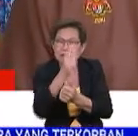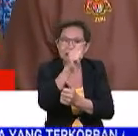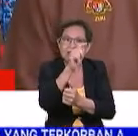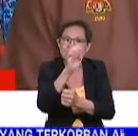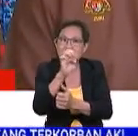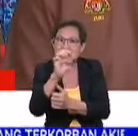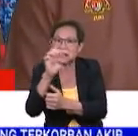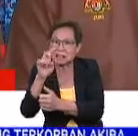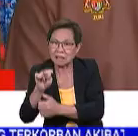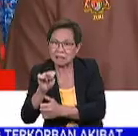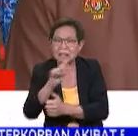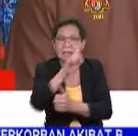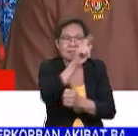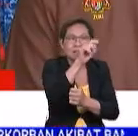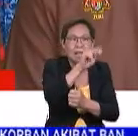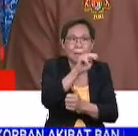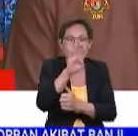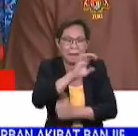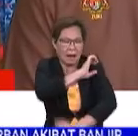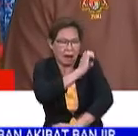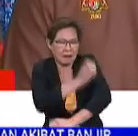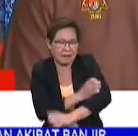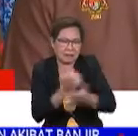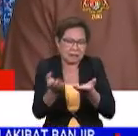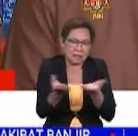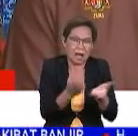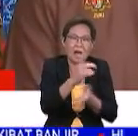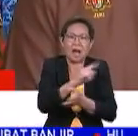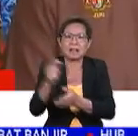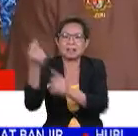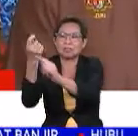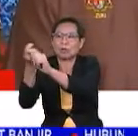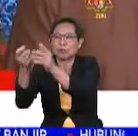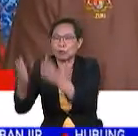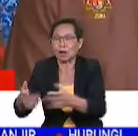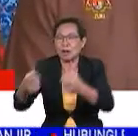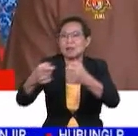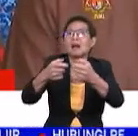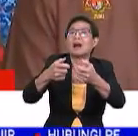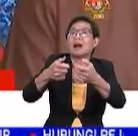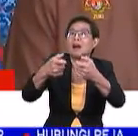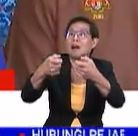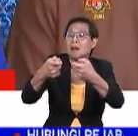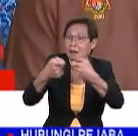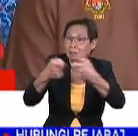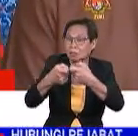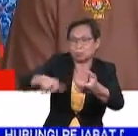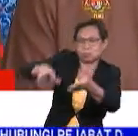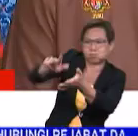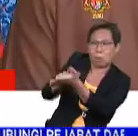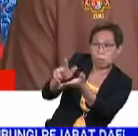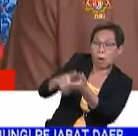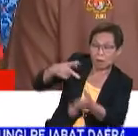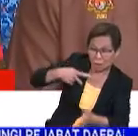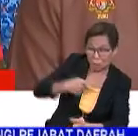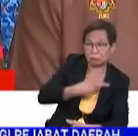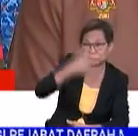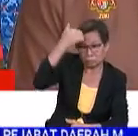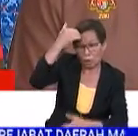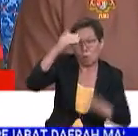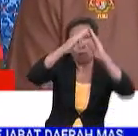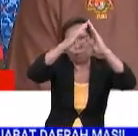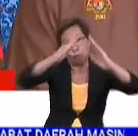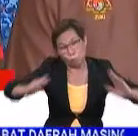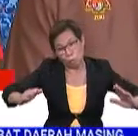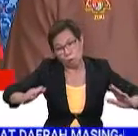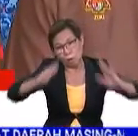DEEAM, TNB Energy Services dan kontraktor elektrik bertaulian. Jadi kita tahu bila rumah dia